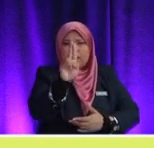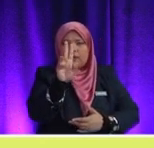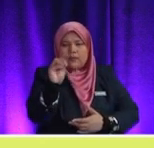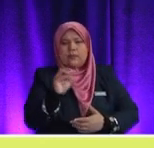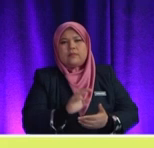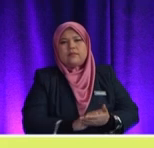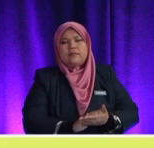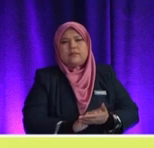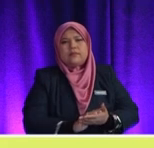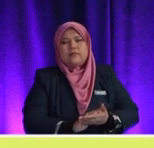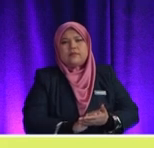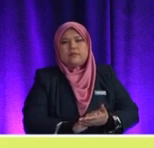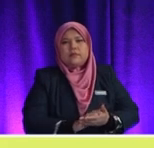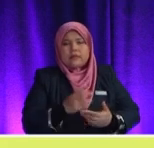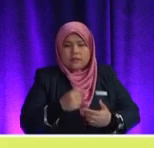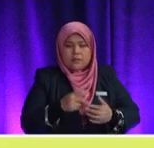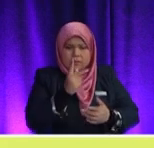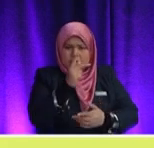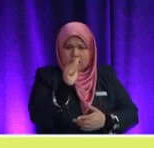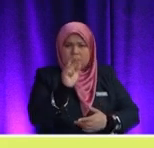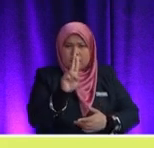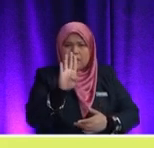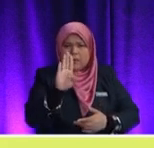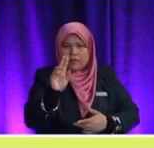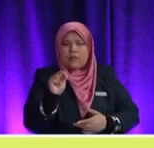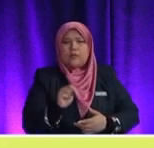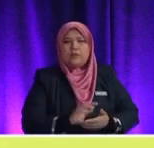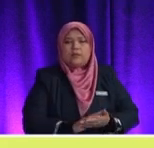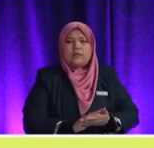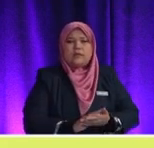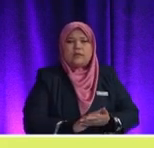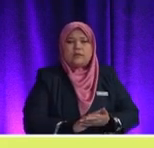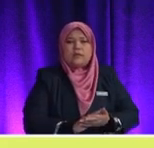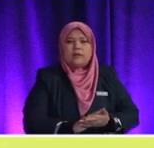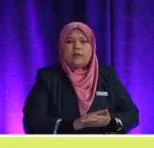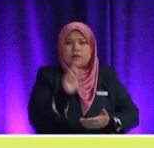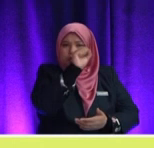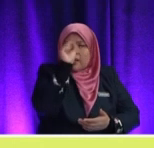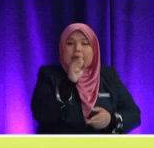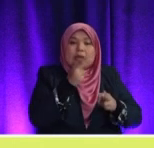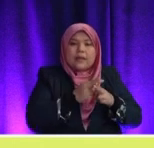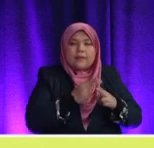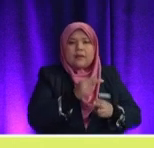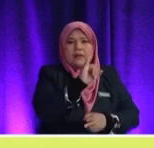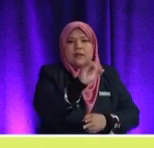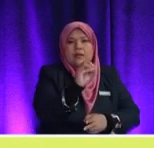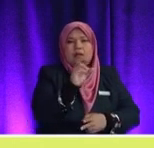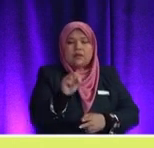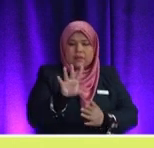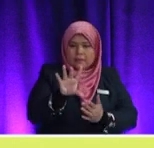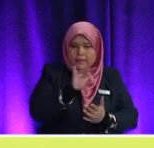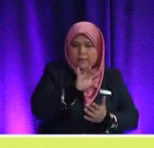dengan menggunakan elektrolisa Mocca band bidan Q jadi daripada situ soalnya adalah namakan Ayon yang